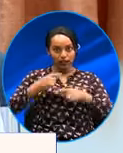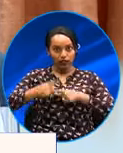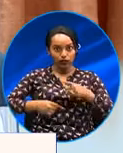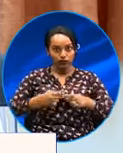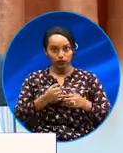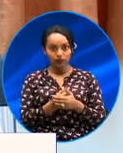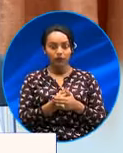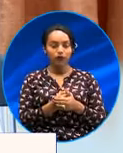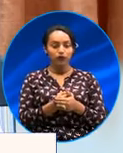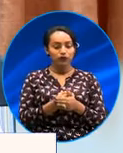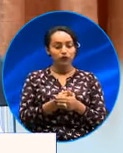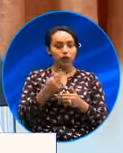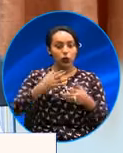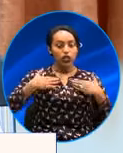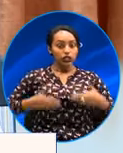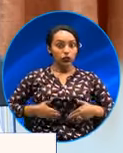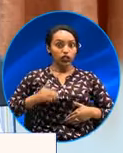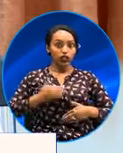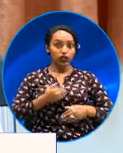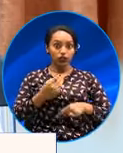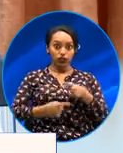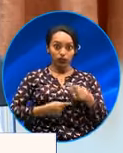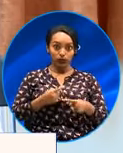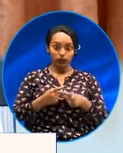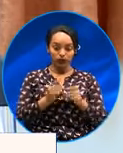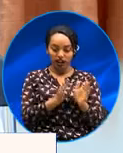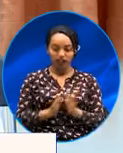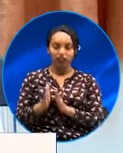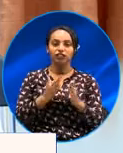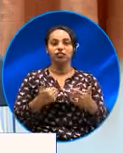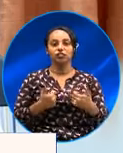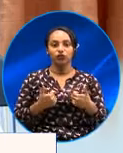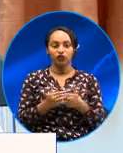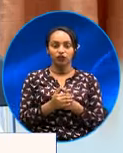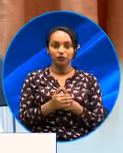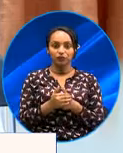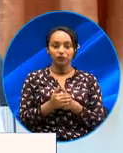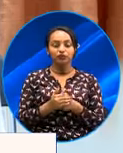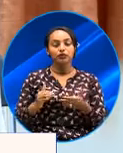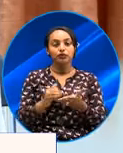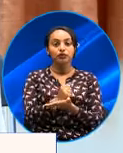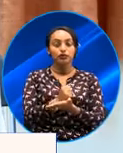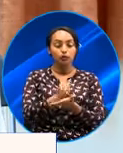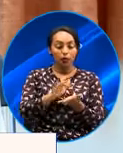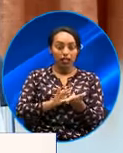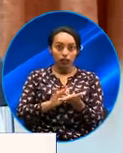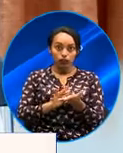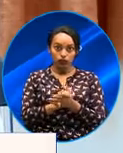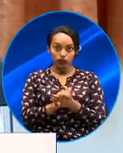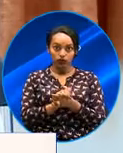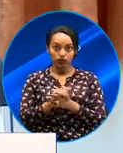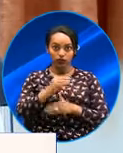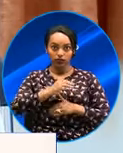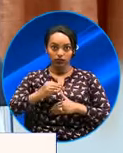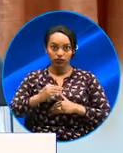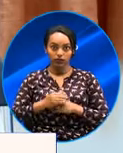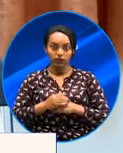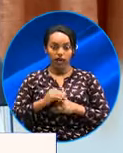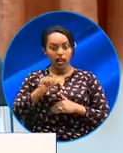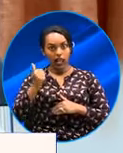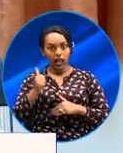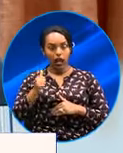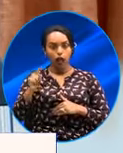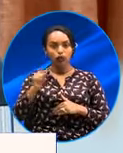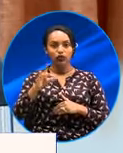እንዲሄዱ ወደ ሰውነታችን እንዲሄዱ ያዘጋጃቸዋል። የምንወስዳቸውን መድኃኒቶች እና